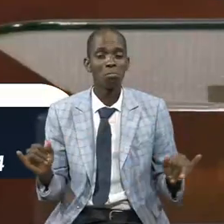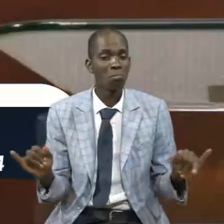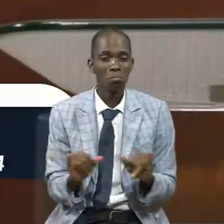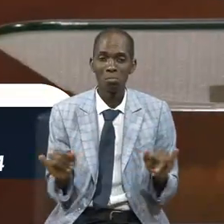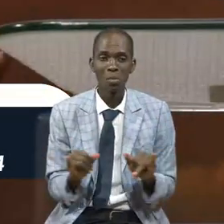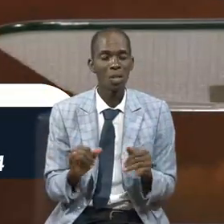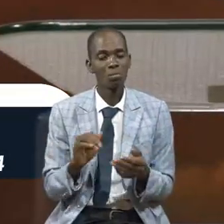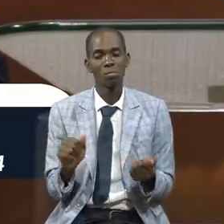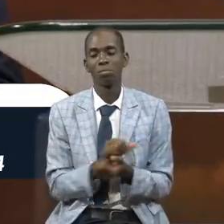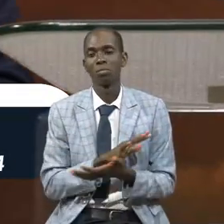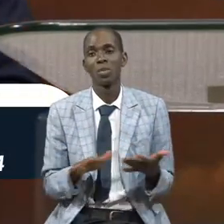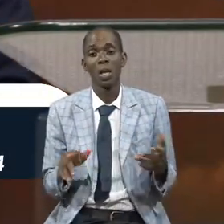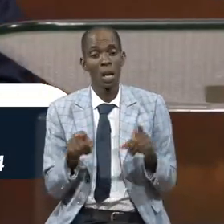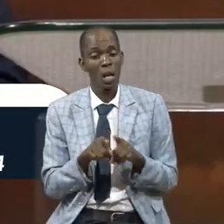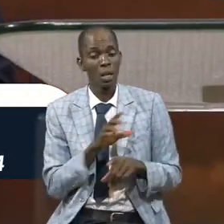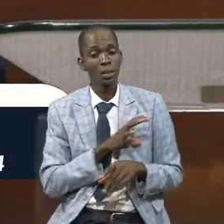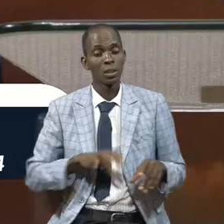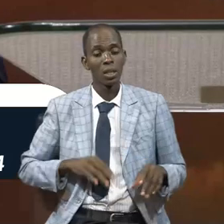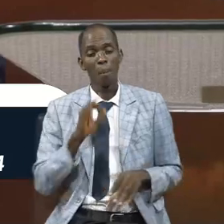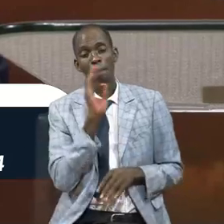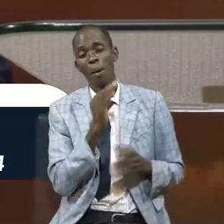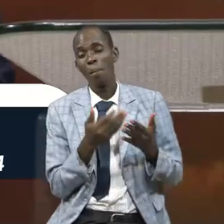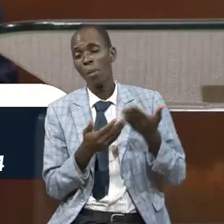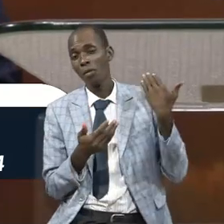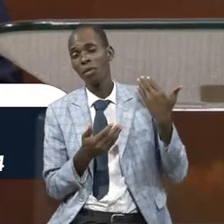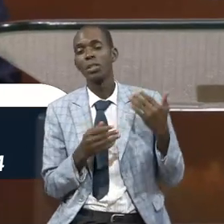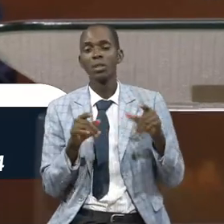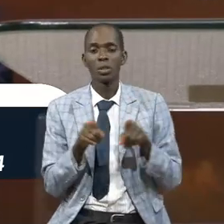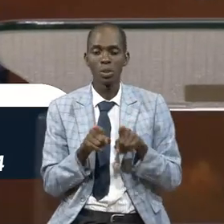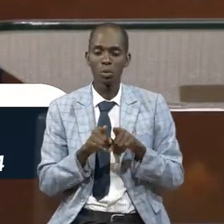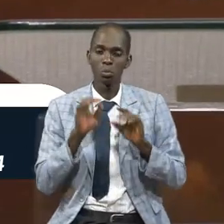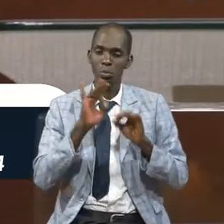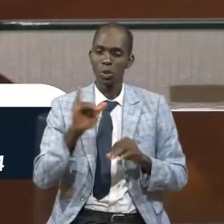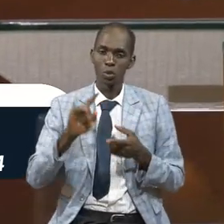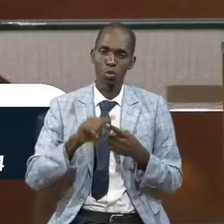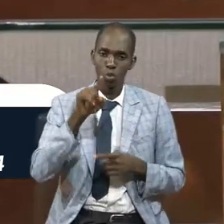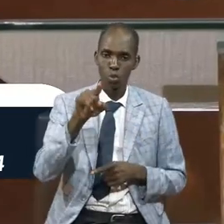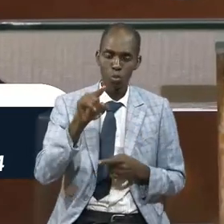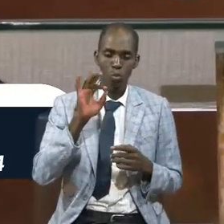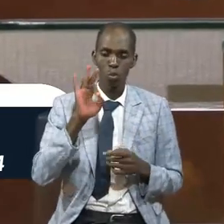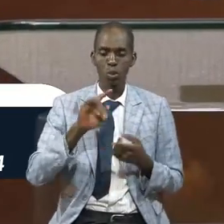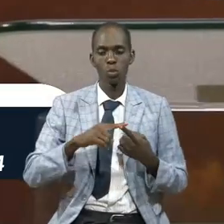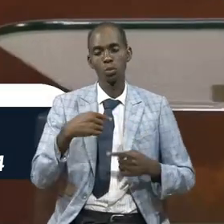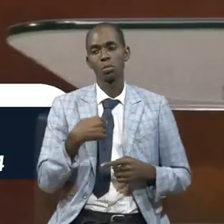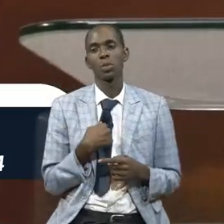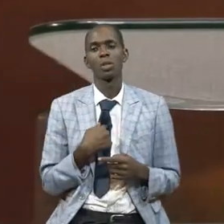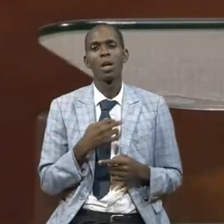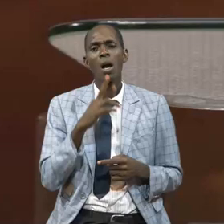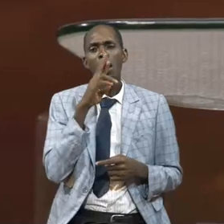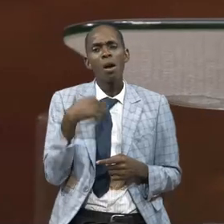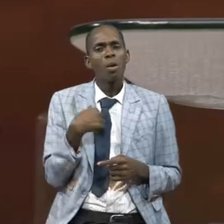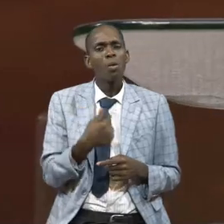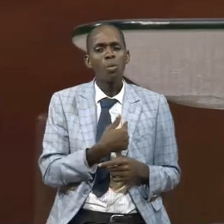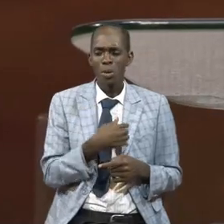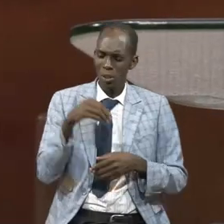également. » Comme il leur avait parlé à l'époque là, et il vous parle, il me parle. Est-ce que nous